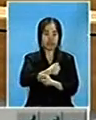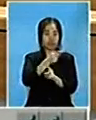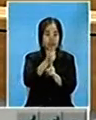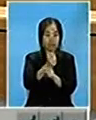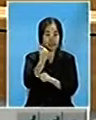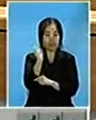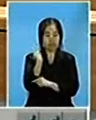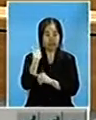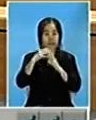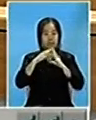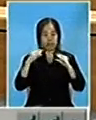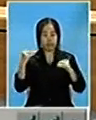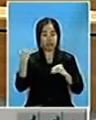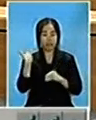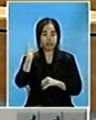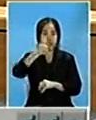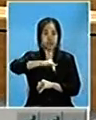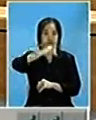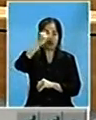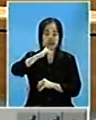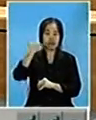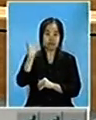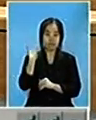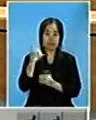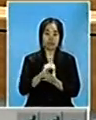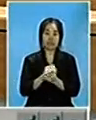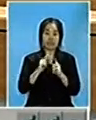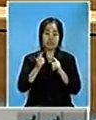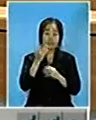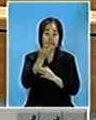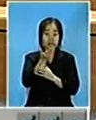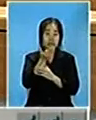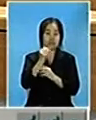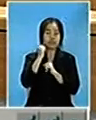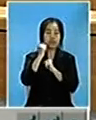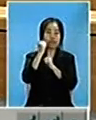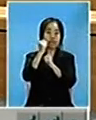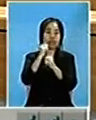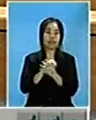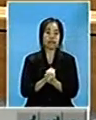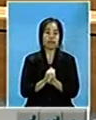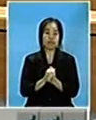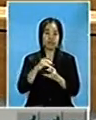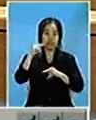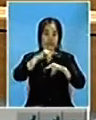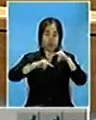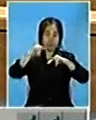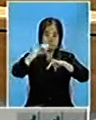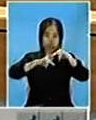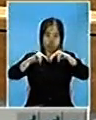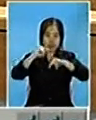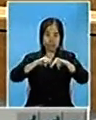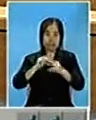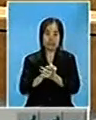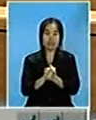งียบไปก็ไม่เป็นไรแต่ให้ท่านได้พยายามได้ตรวจสอบ